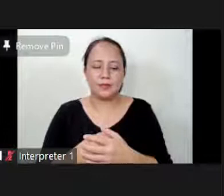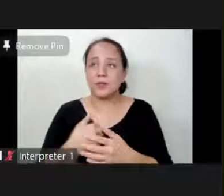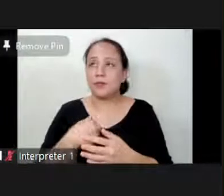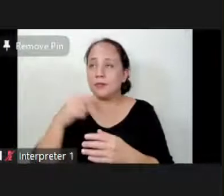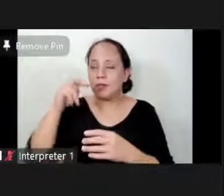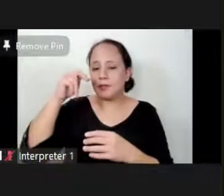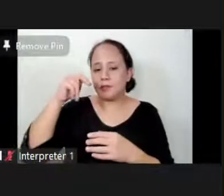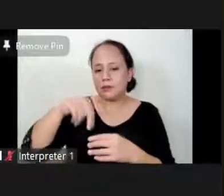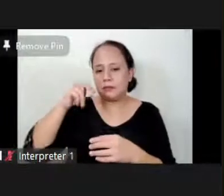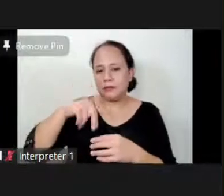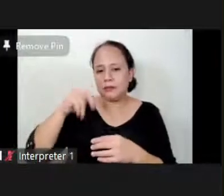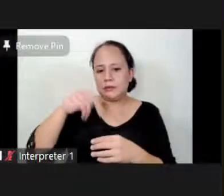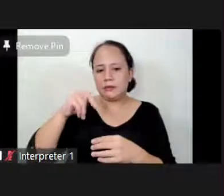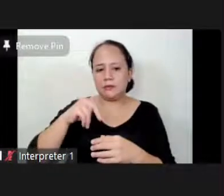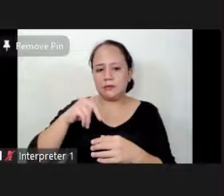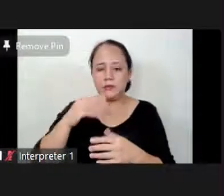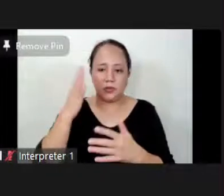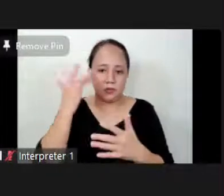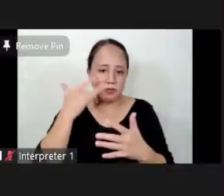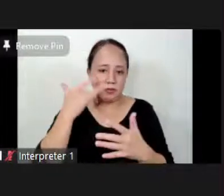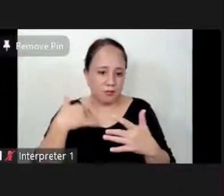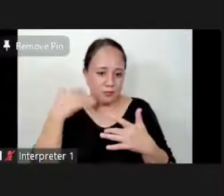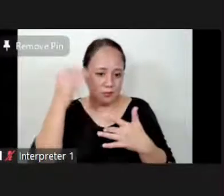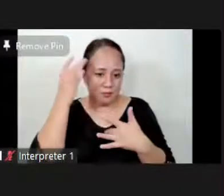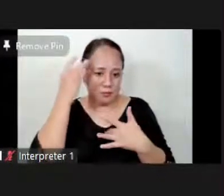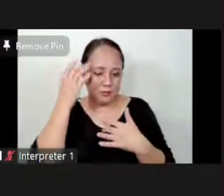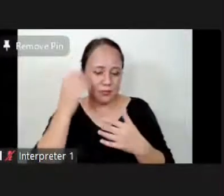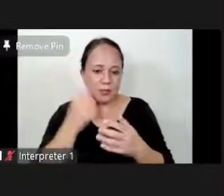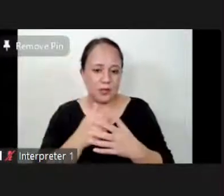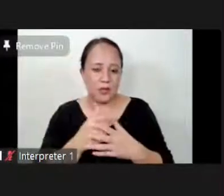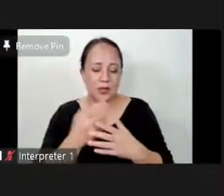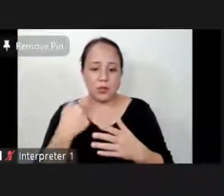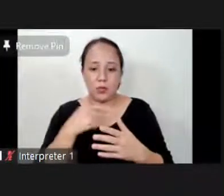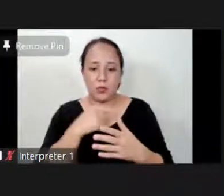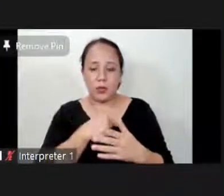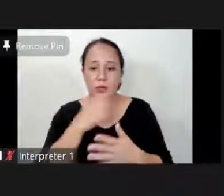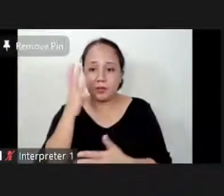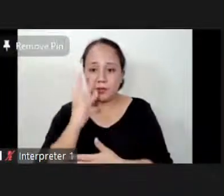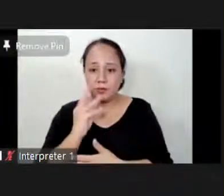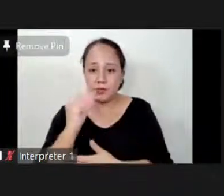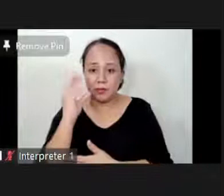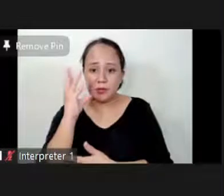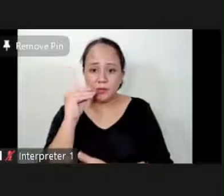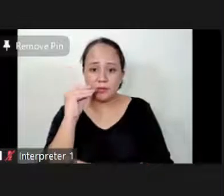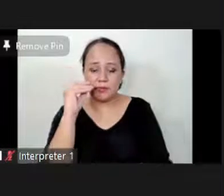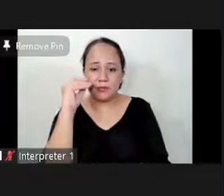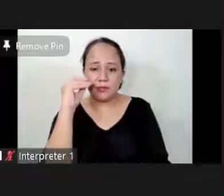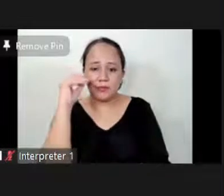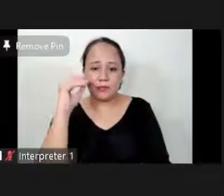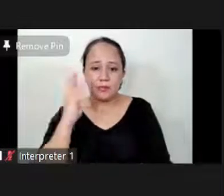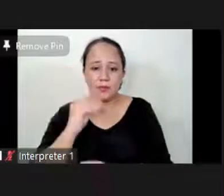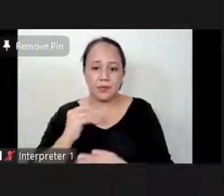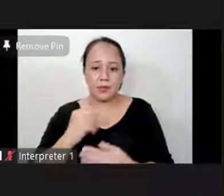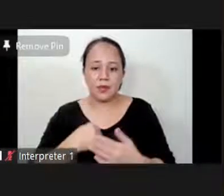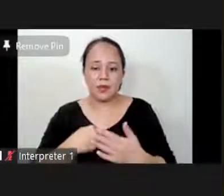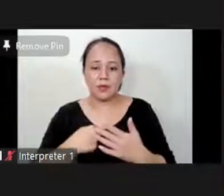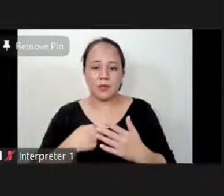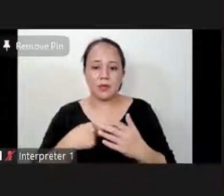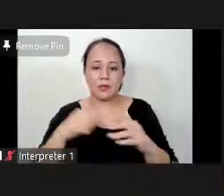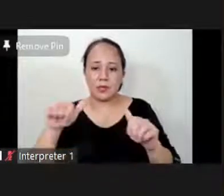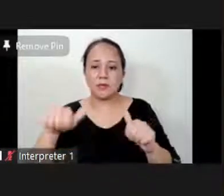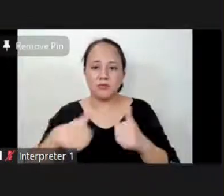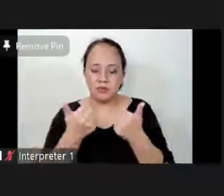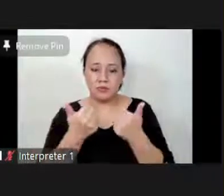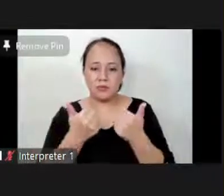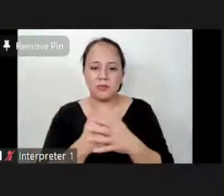kaukulang kagalingan dito sa aking karamdaman. So kung kami nakakaranas ng ganitong mga